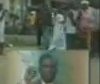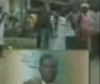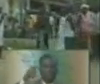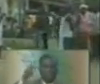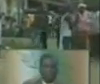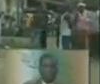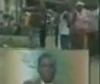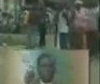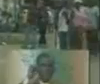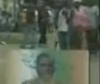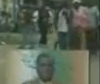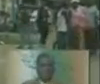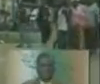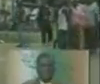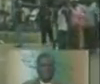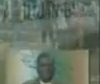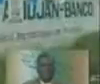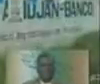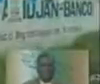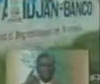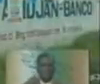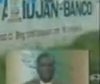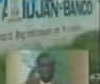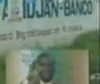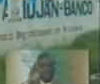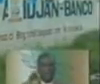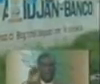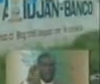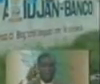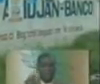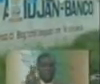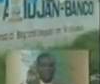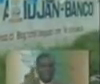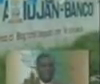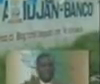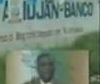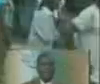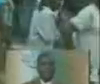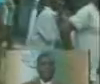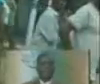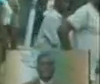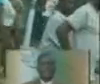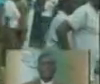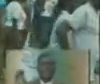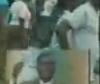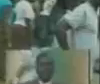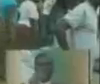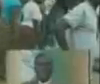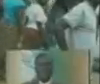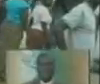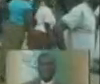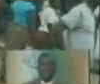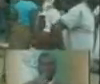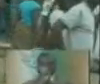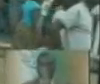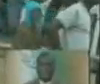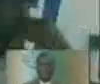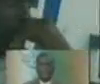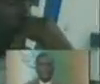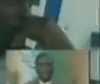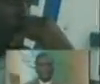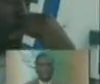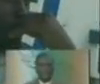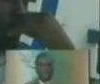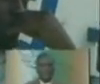Ouassakara, siège de la majorité présidentielle. Ce sont des militants encore en état de choc que nous avons rencontrés ce jeudi matin, quelques